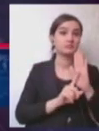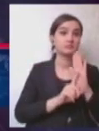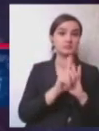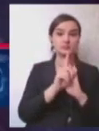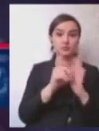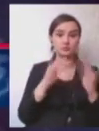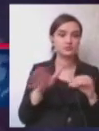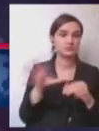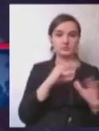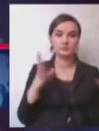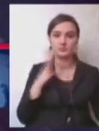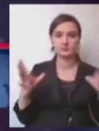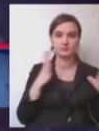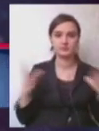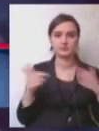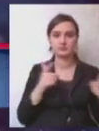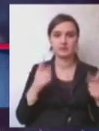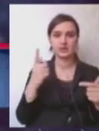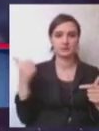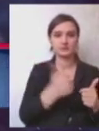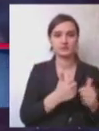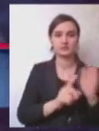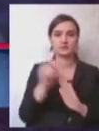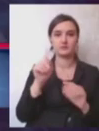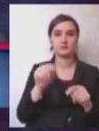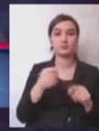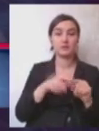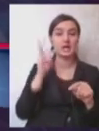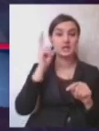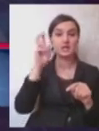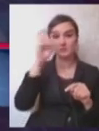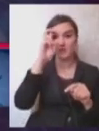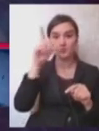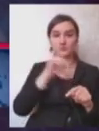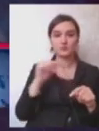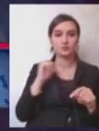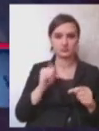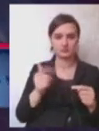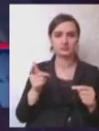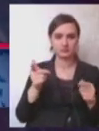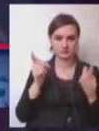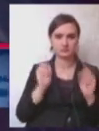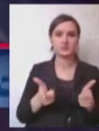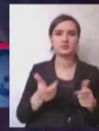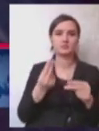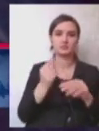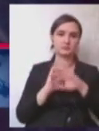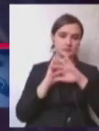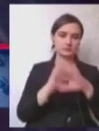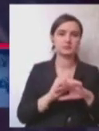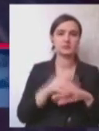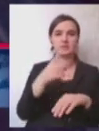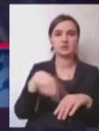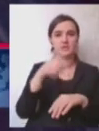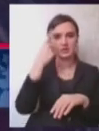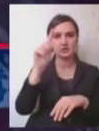კვირაში რა ვიწყეთ მუშაობა. ეს მოხდა მაშინ, როცა კანადის მთავრობამ გამოთქვა მზაობა, რომ დააფინანსებდა კვლევებს. პლატონო